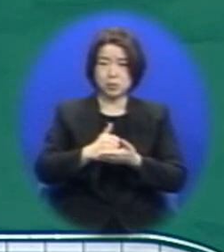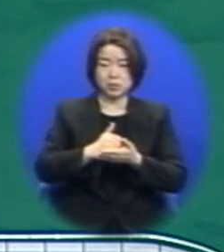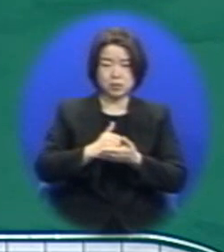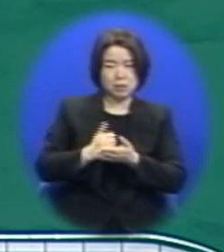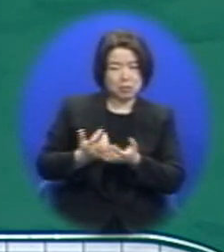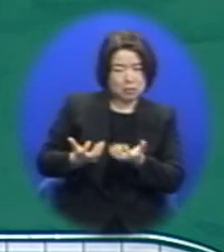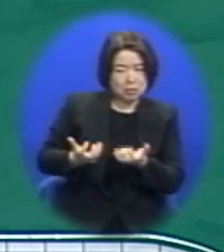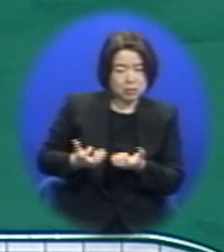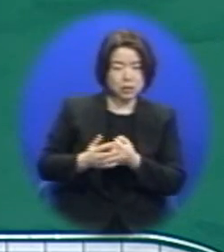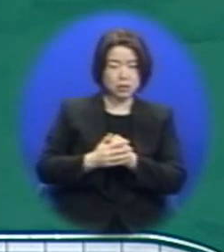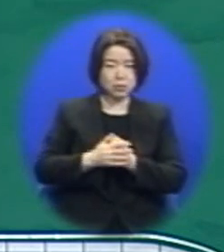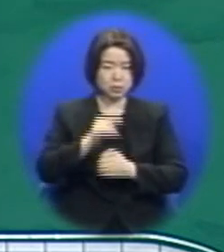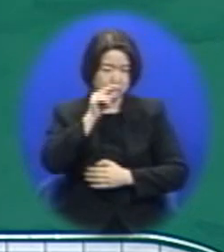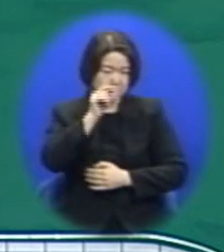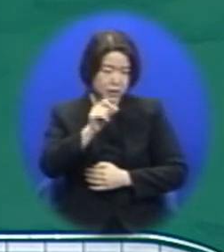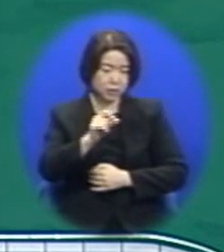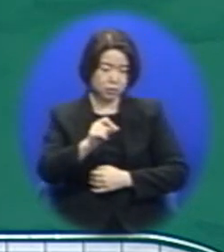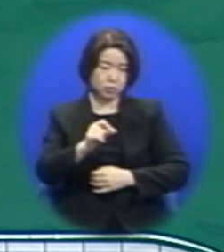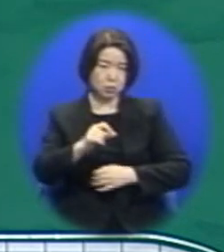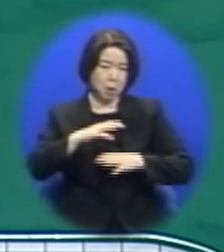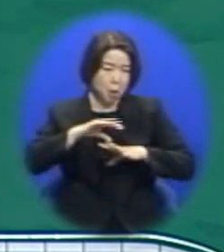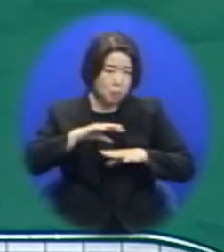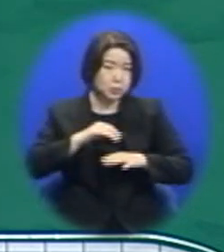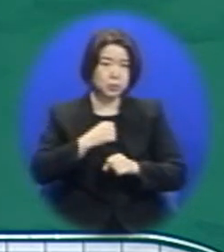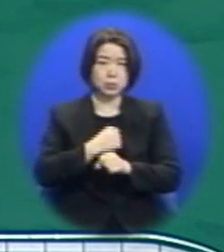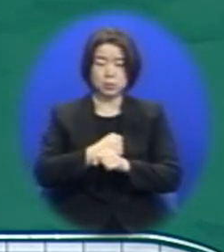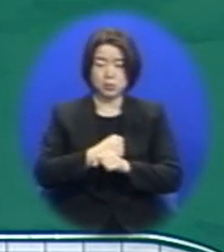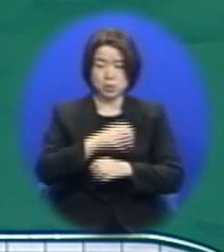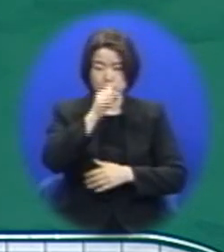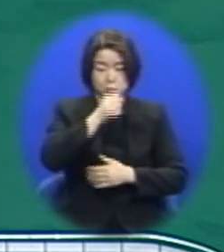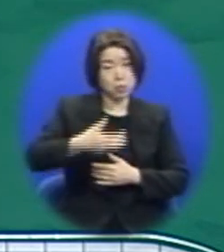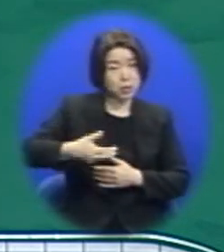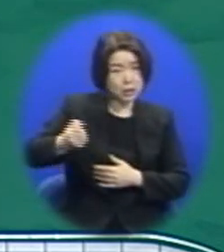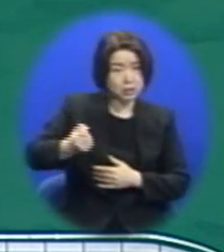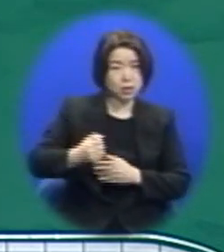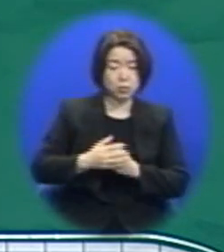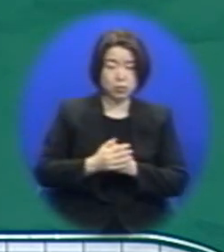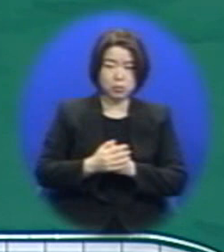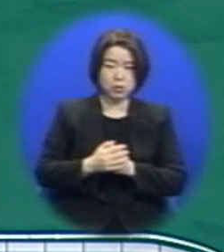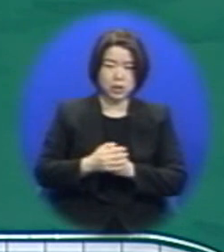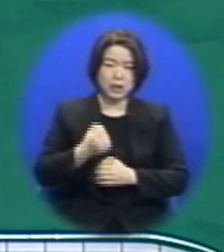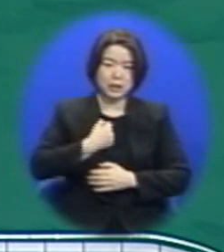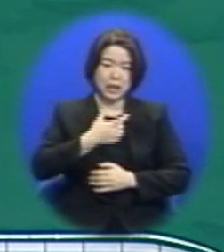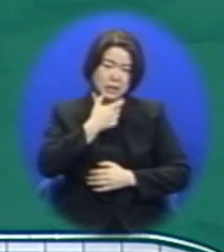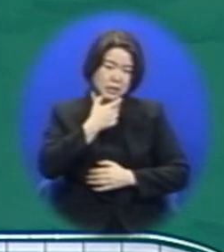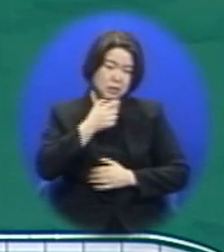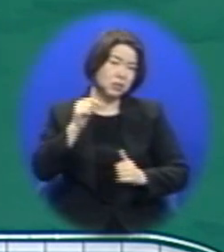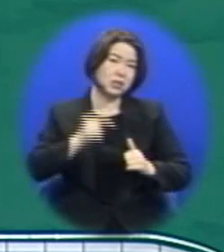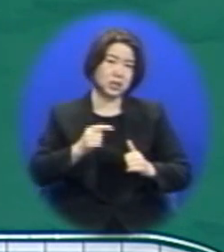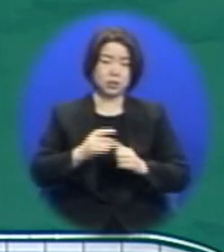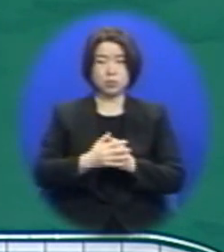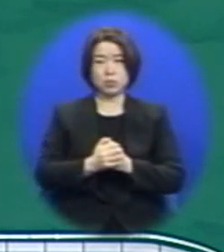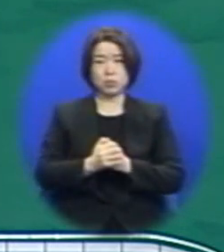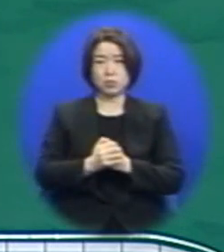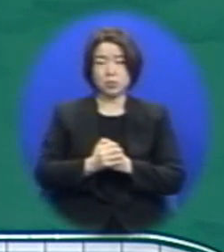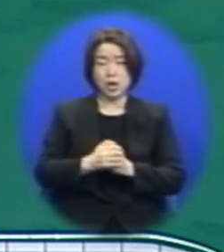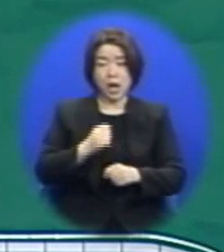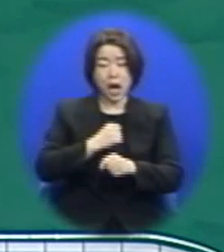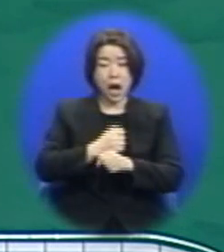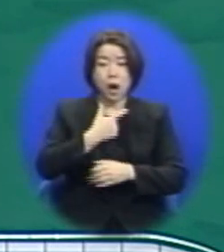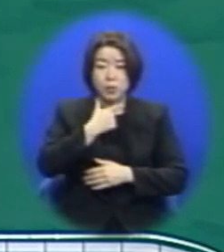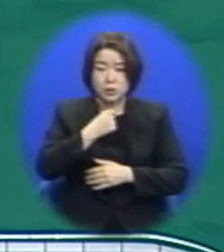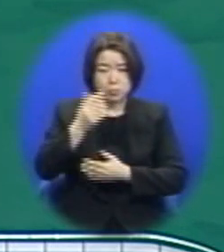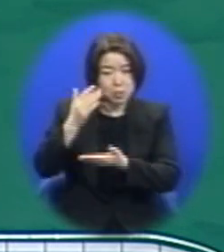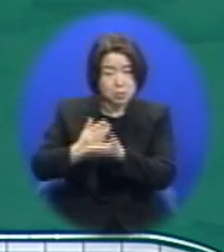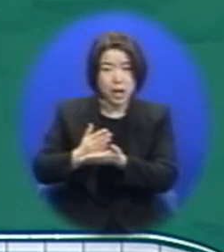인색하고 까다롭고 두렵고 좋은 거 가져가시고 하고 싶지 않은 거 하게 하고 하고 싶은 거 하지